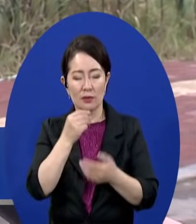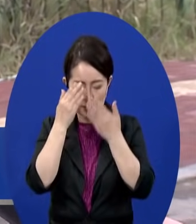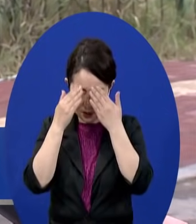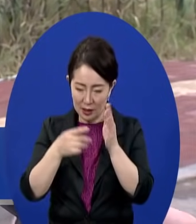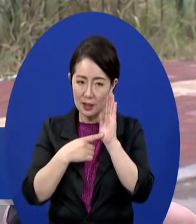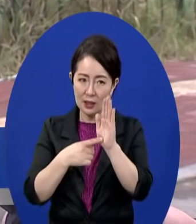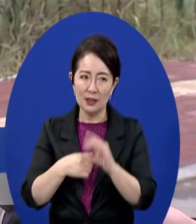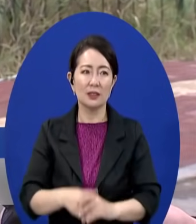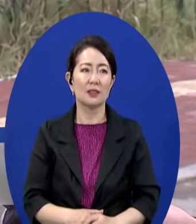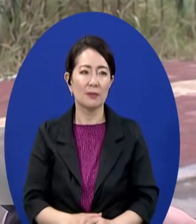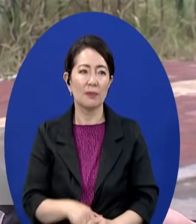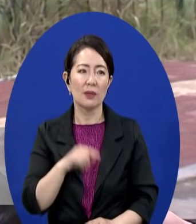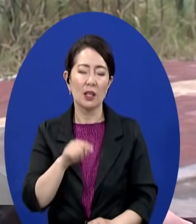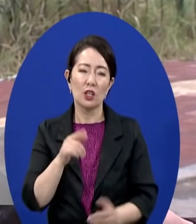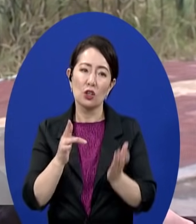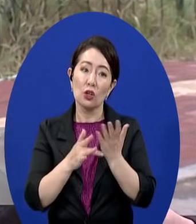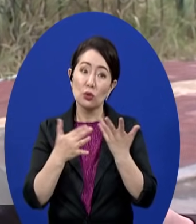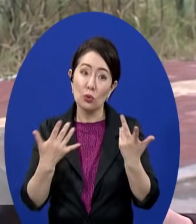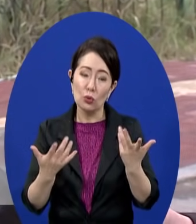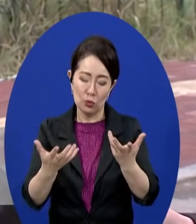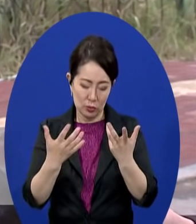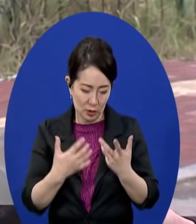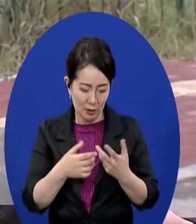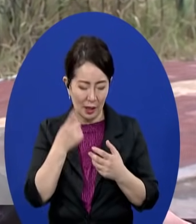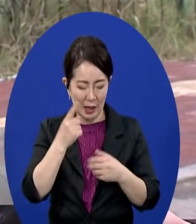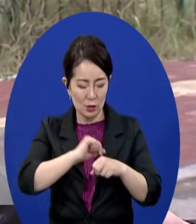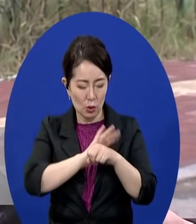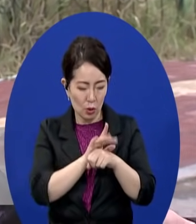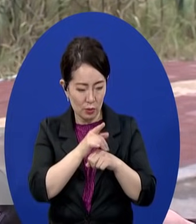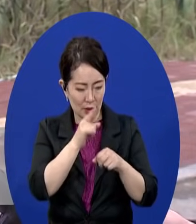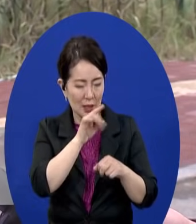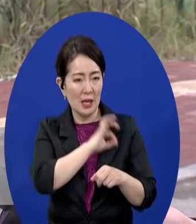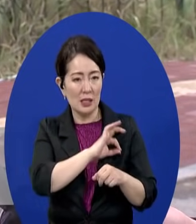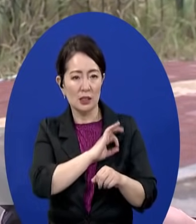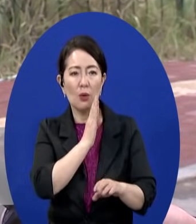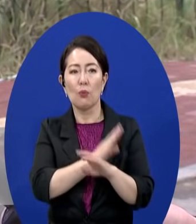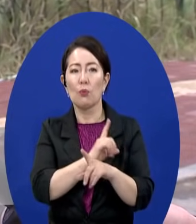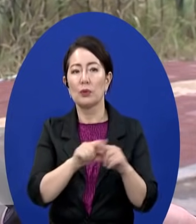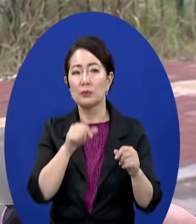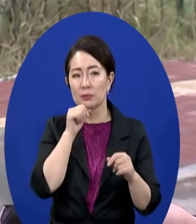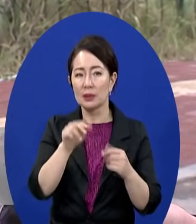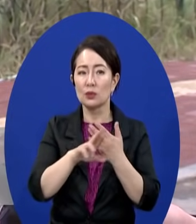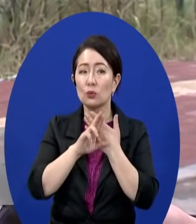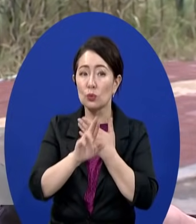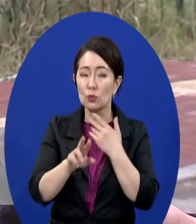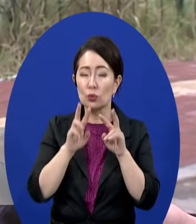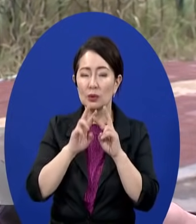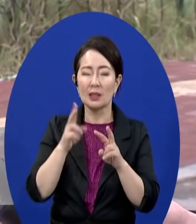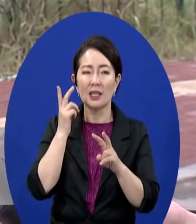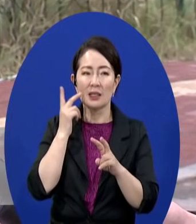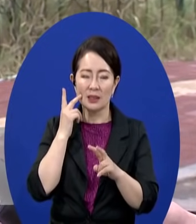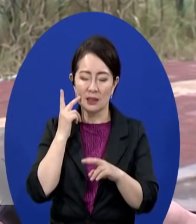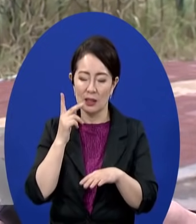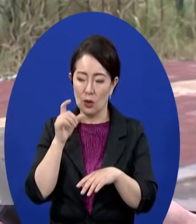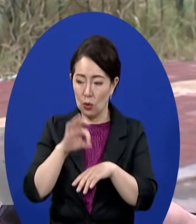талархал илэрхийлье. За энэ тоног төхөөрөмжүүдийг бид зөвхөн ингээд цар тахлын үед хэрэглээд болчихгүй. Энэ цаашдаа бид байнгын